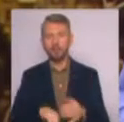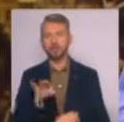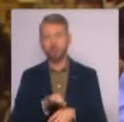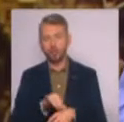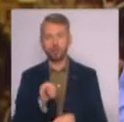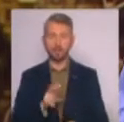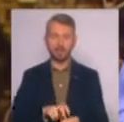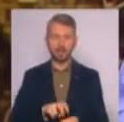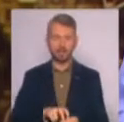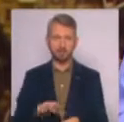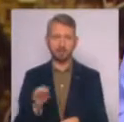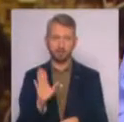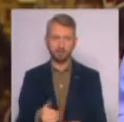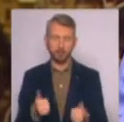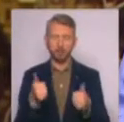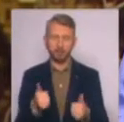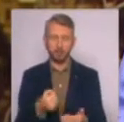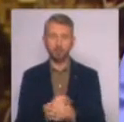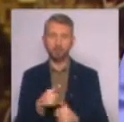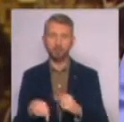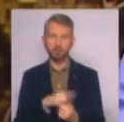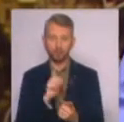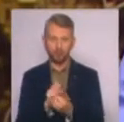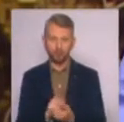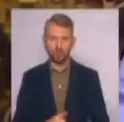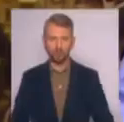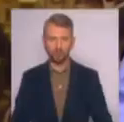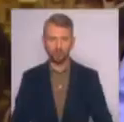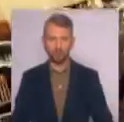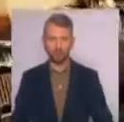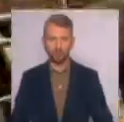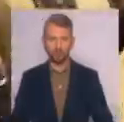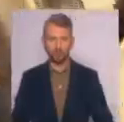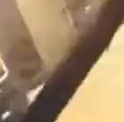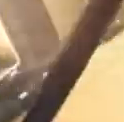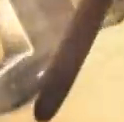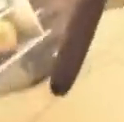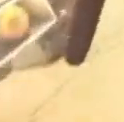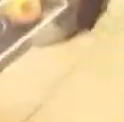лікарів. Все буде добре. До наступної зустрічі.